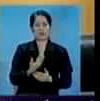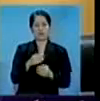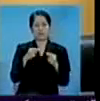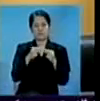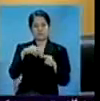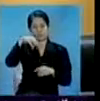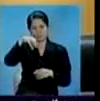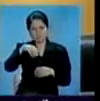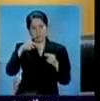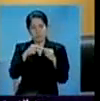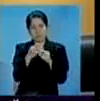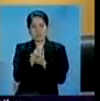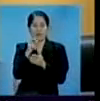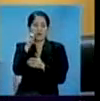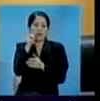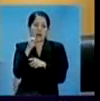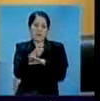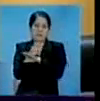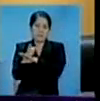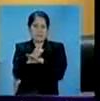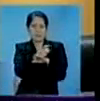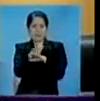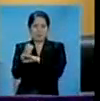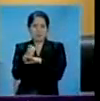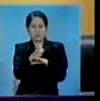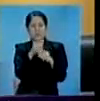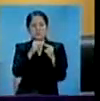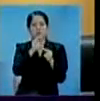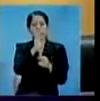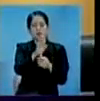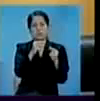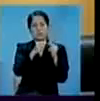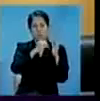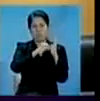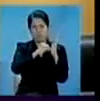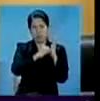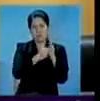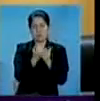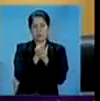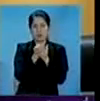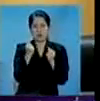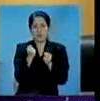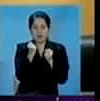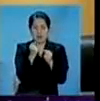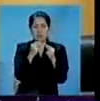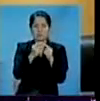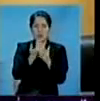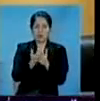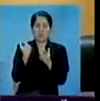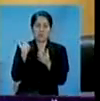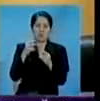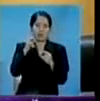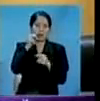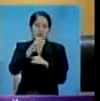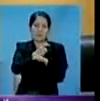สาธารณภัยหรือหน่วยดับเพลิงของกทม.ครับที่เขาพยายามจะเข้าไปดับเพลิงแล้วก็ถูกต่อต้าน